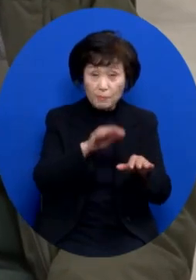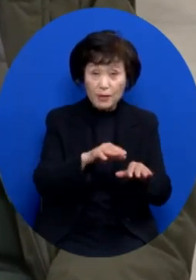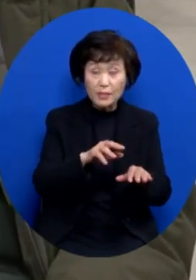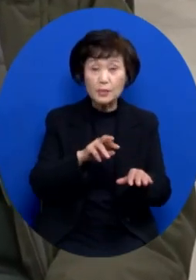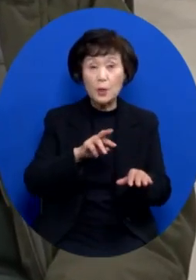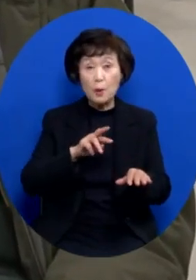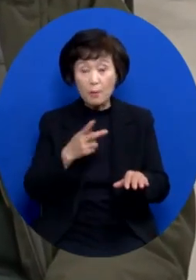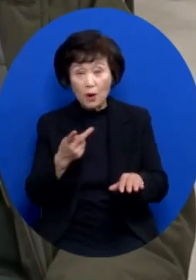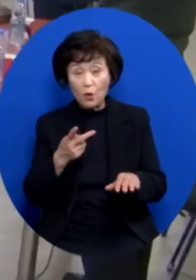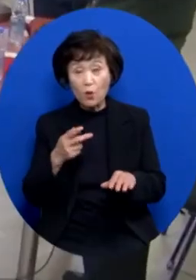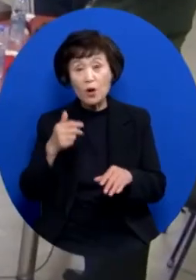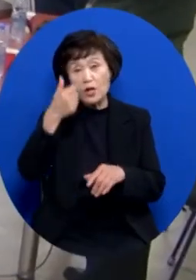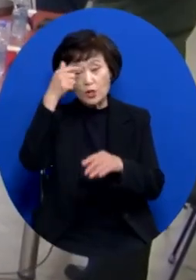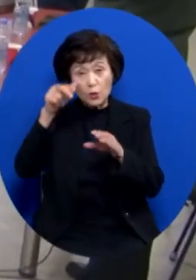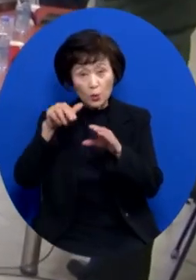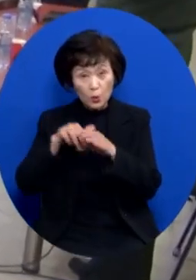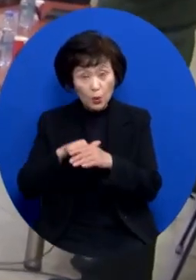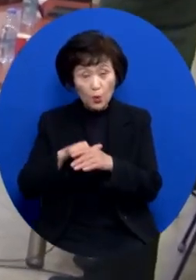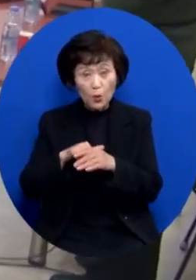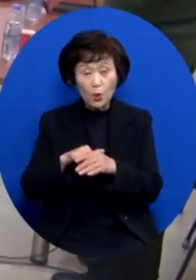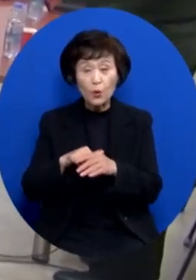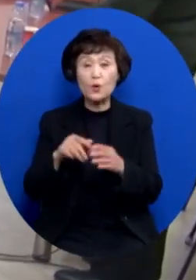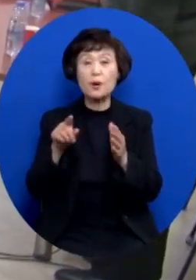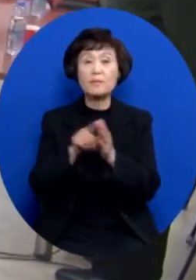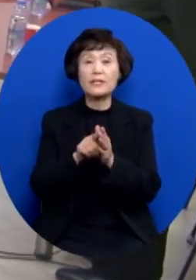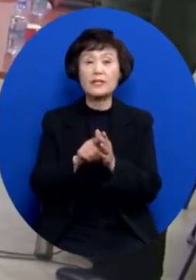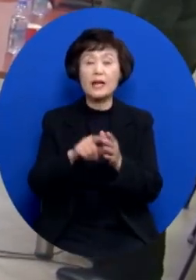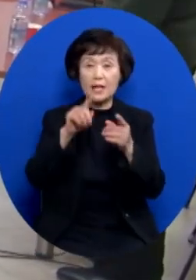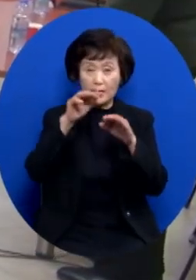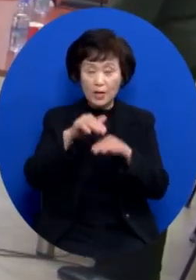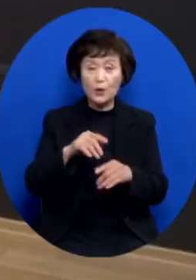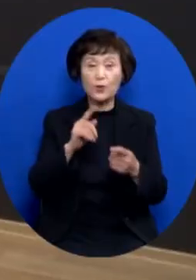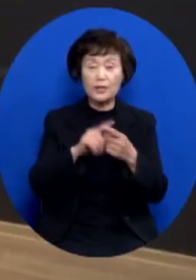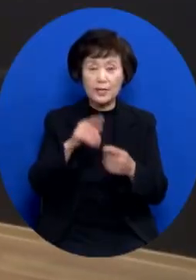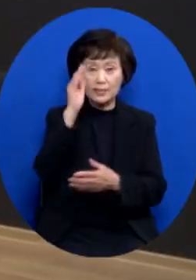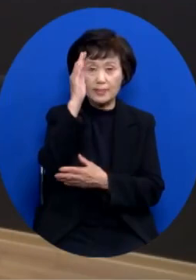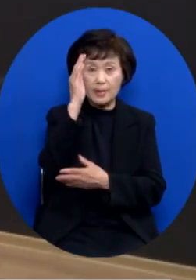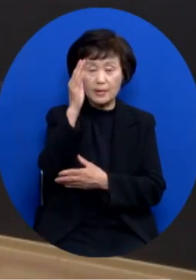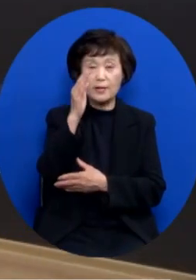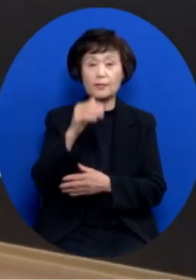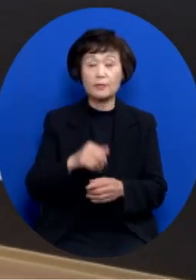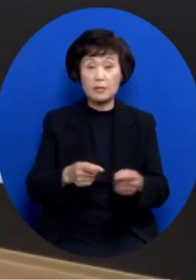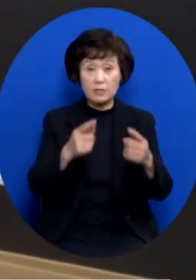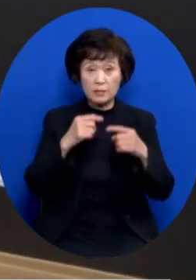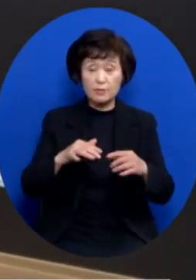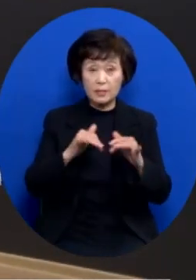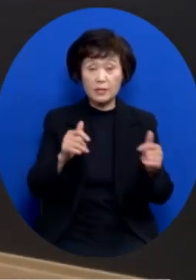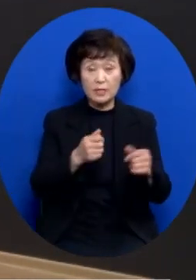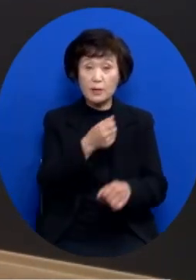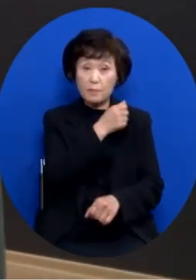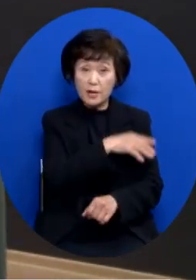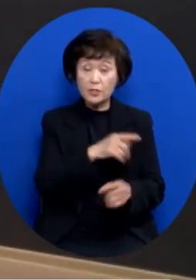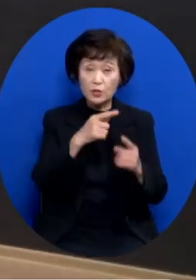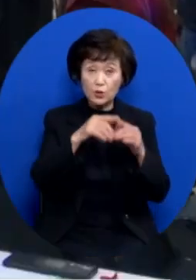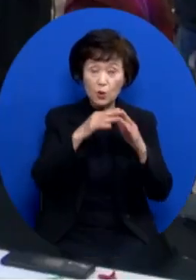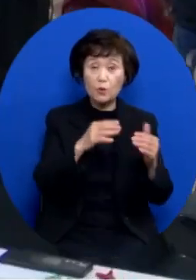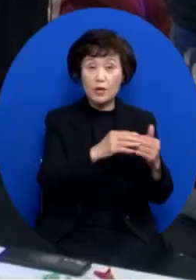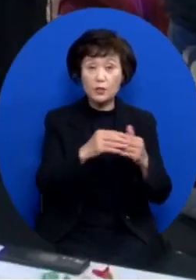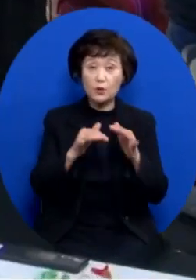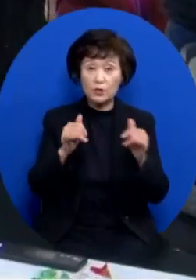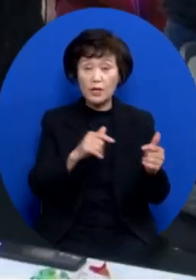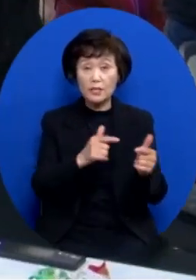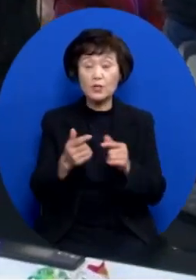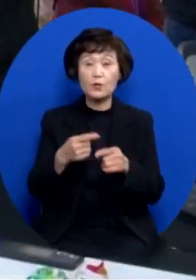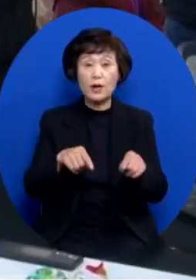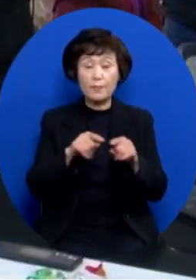회심한 간증과 현장 목회 노하우에 대해 강의했습니다. 특히 참석자들은 팔레스타인 교회 지도자들과 함께